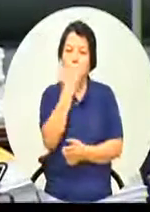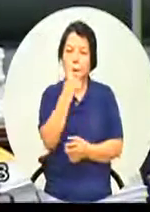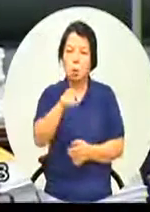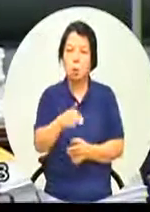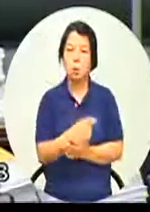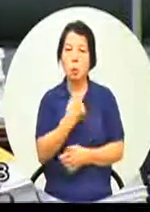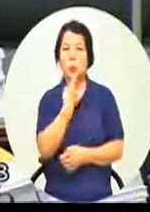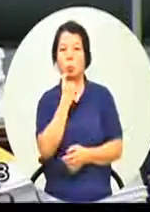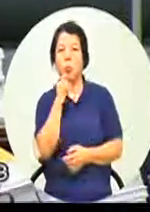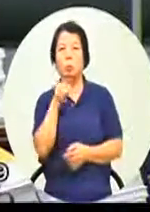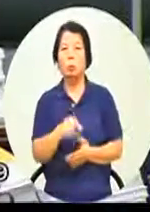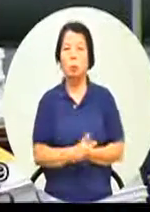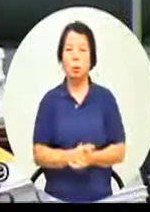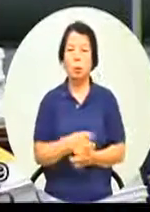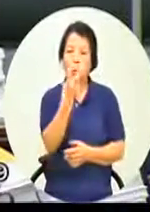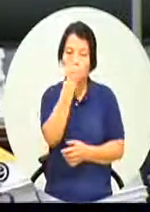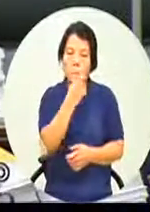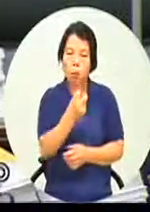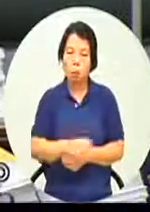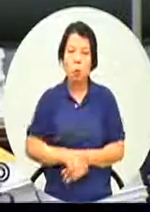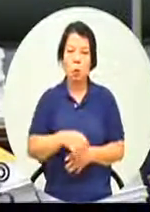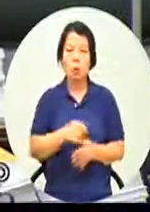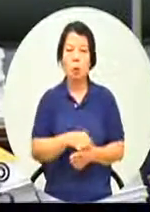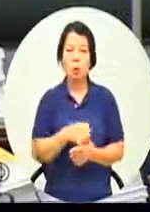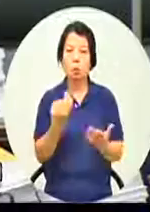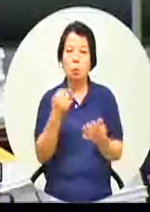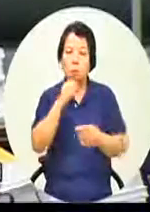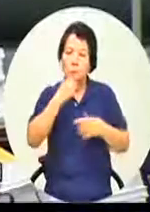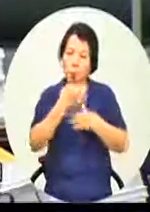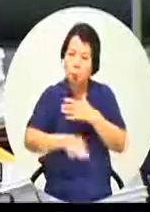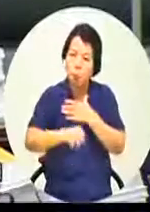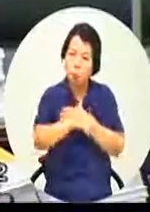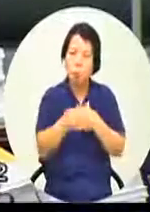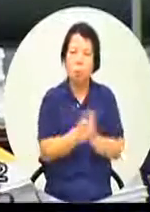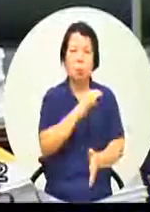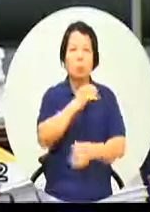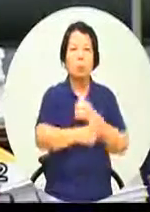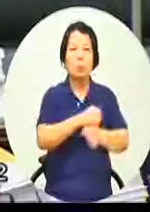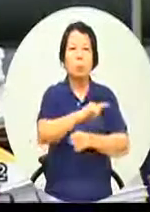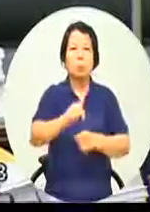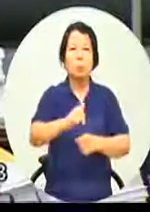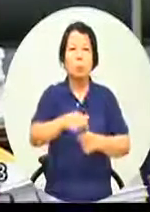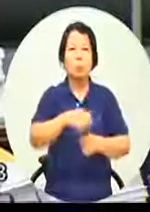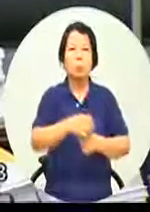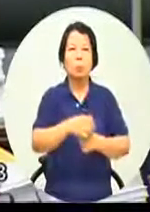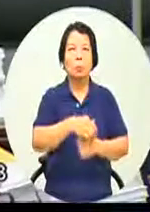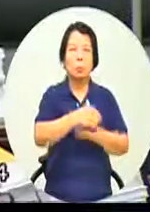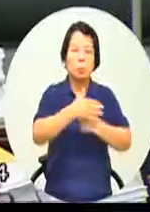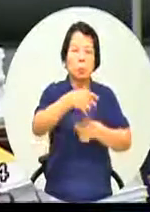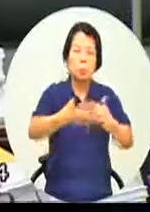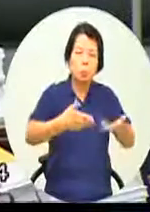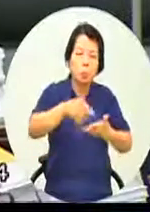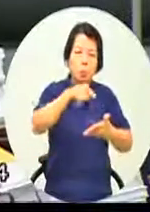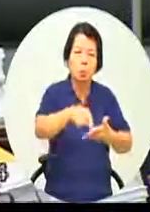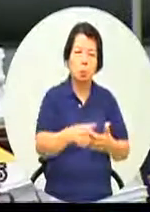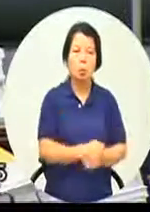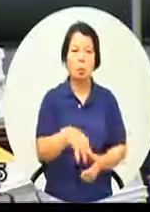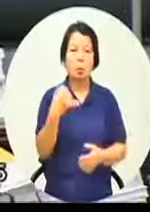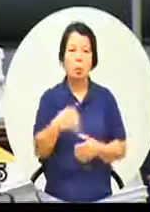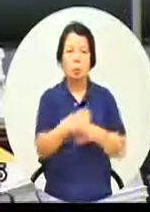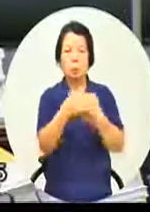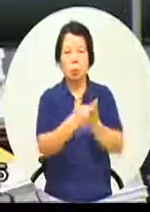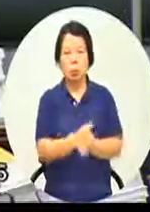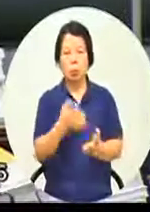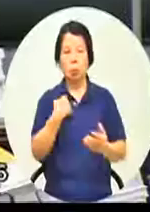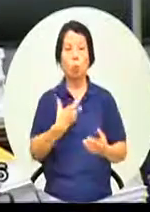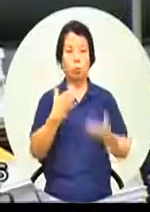质疑的，我的监督不力才会让这个动保处的业务做得不好嘛，我愿意一起来承担。但我觉得我们就